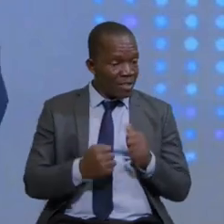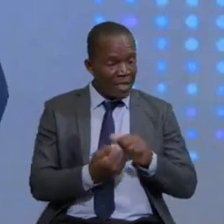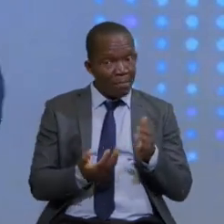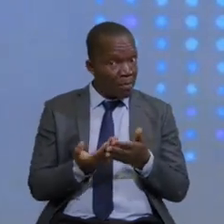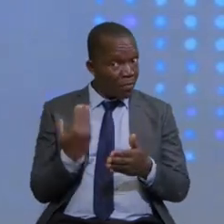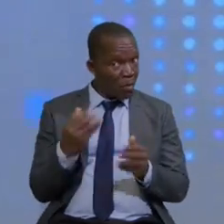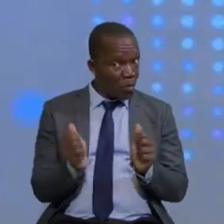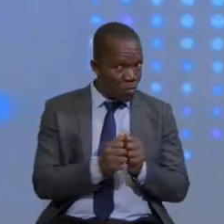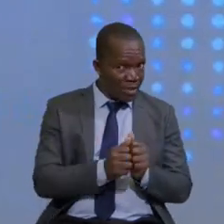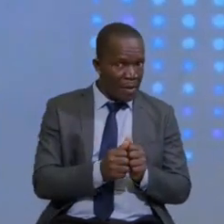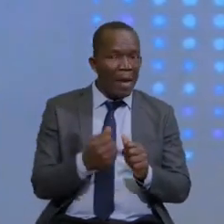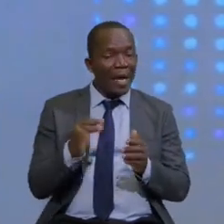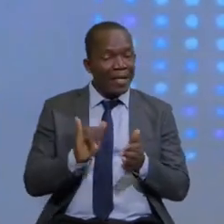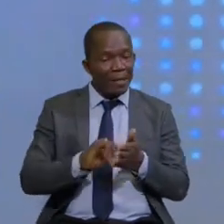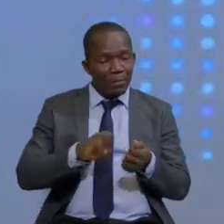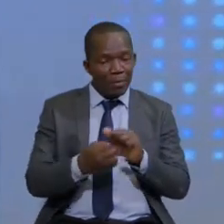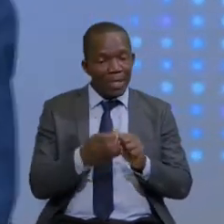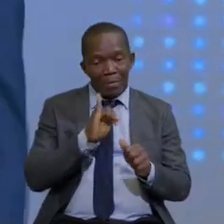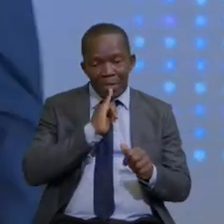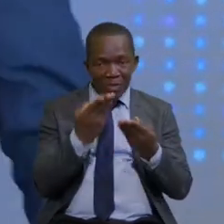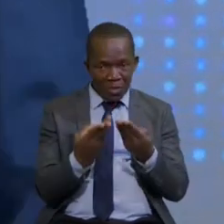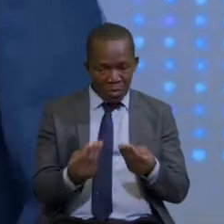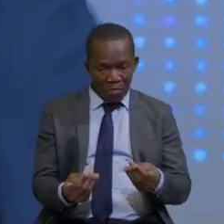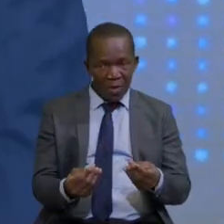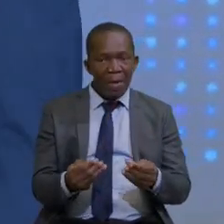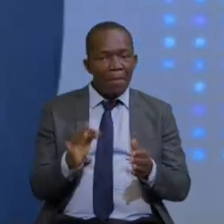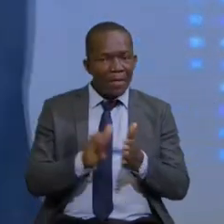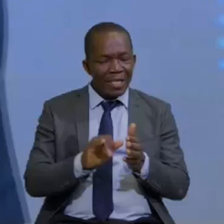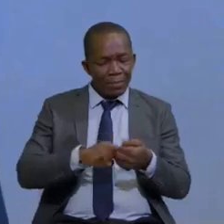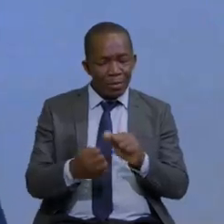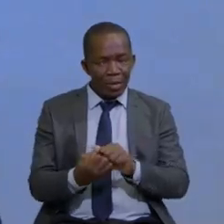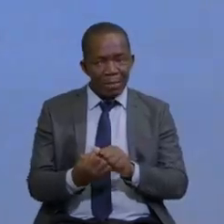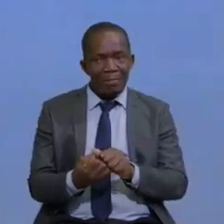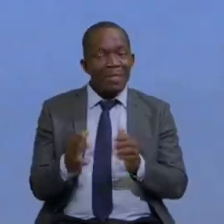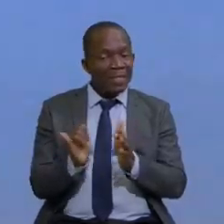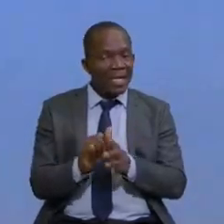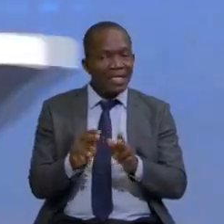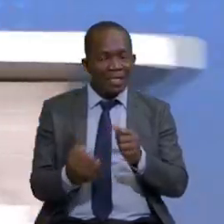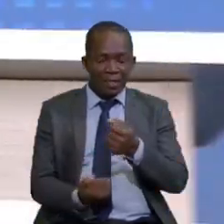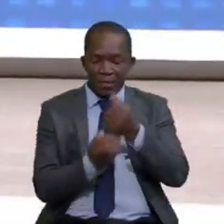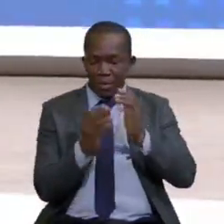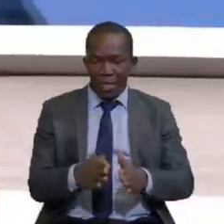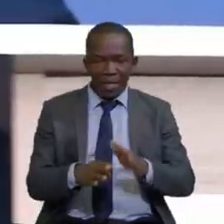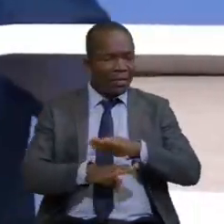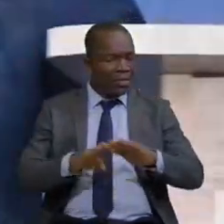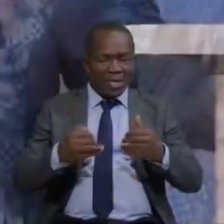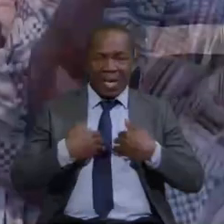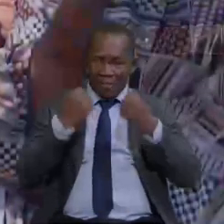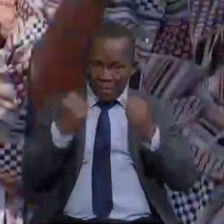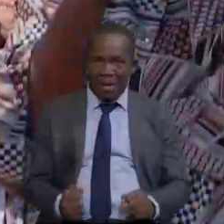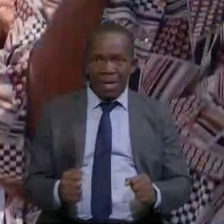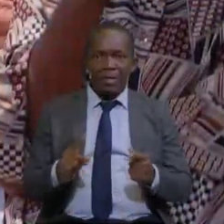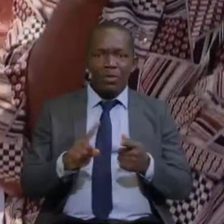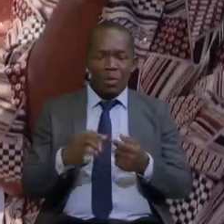problème est résolu. Mais cet avocat n'a pas la le pouvoir de vous amener à ne